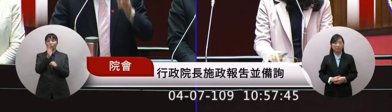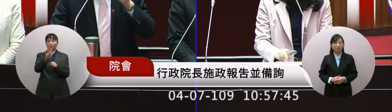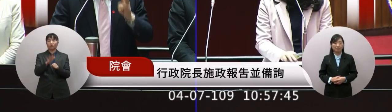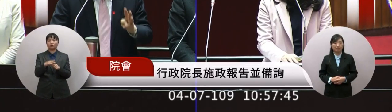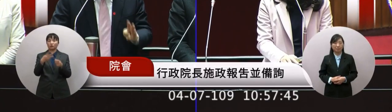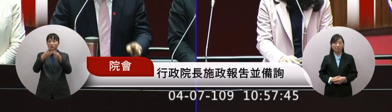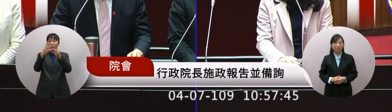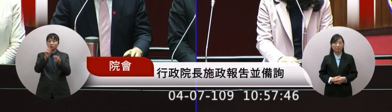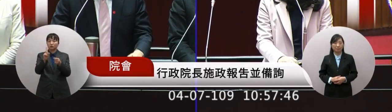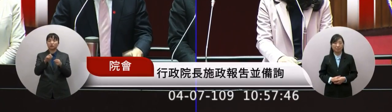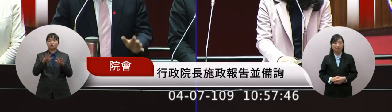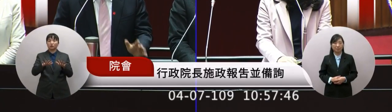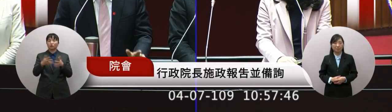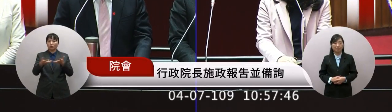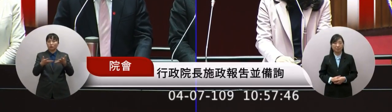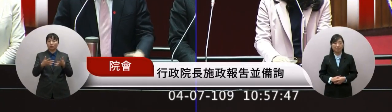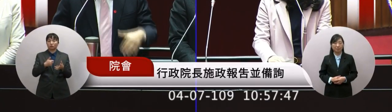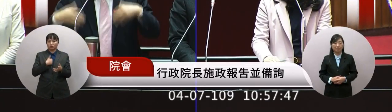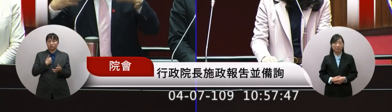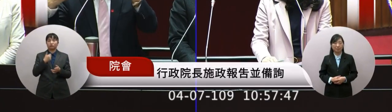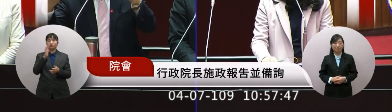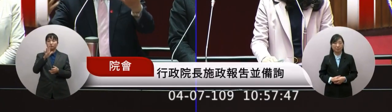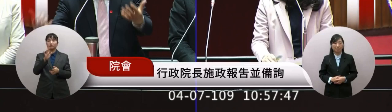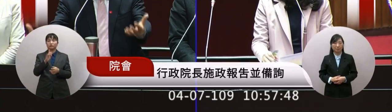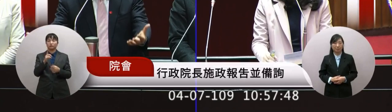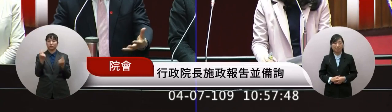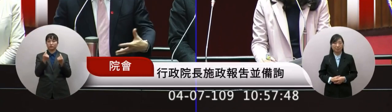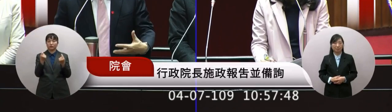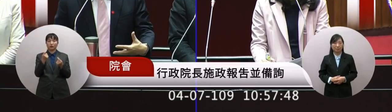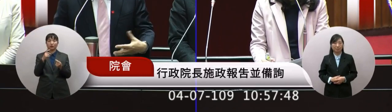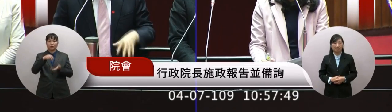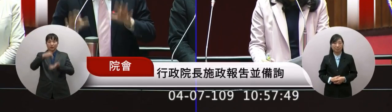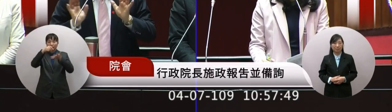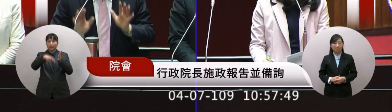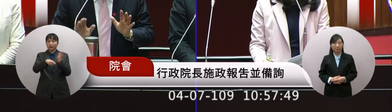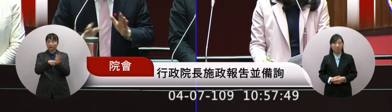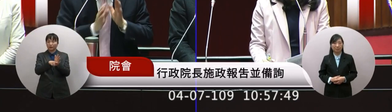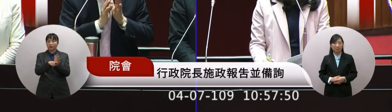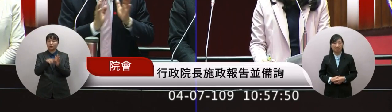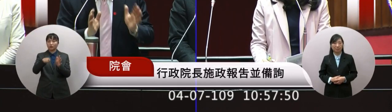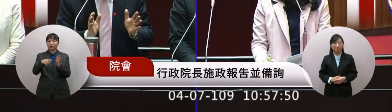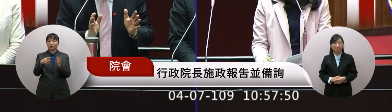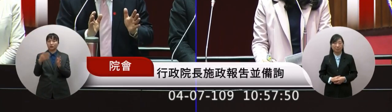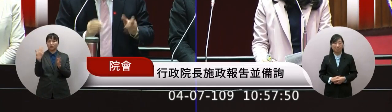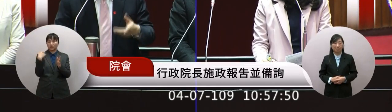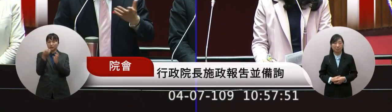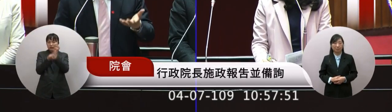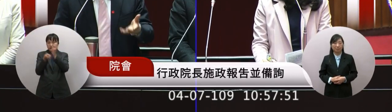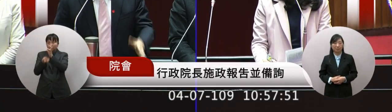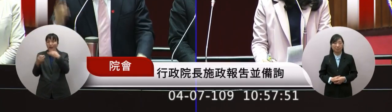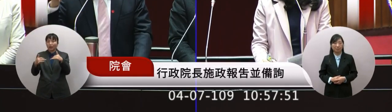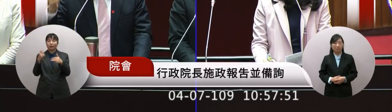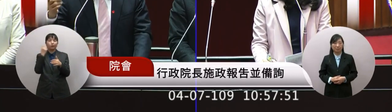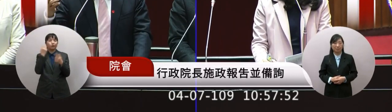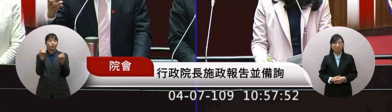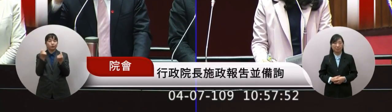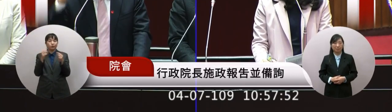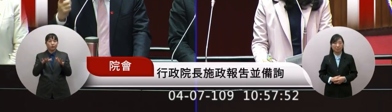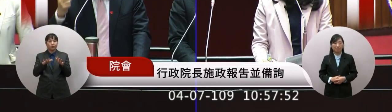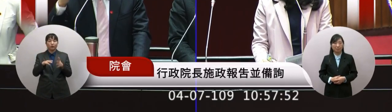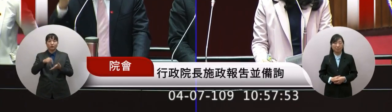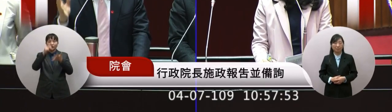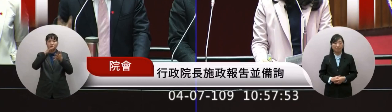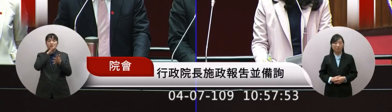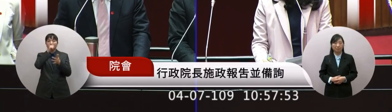三，有些事情确实在讲的时候都还没有那么细，比如现在在